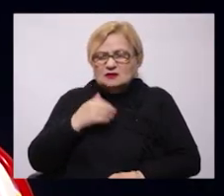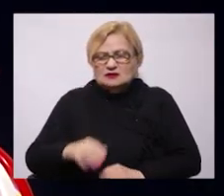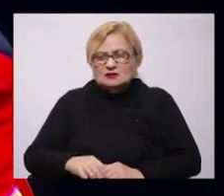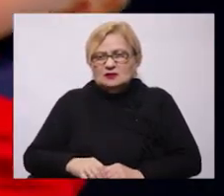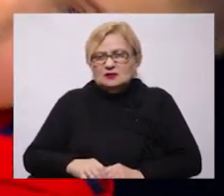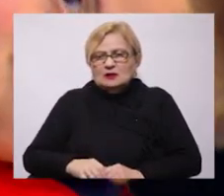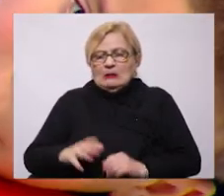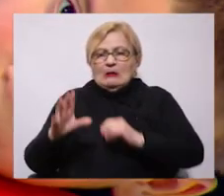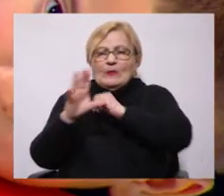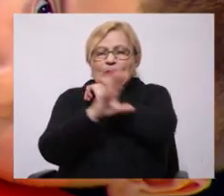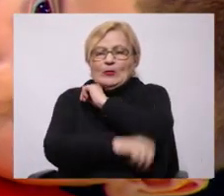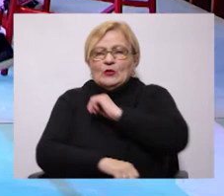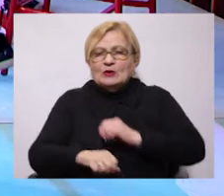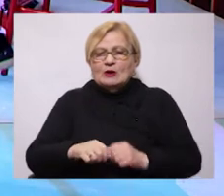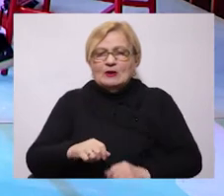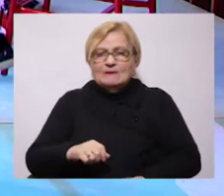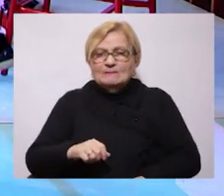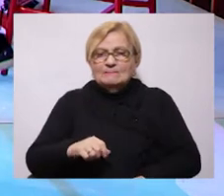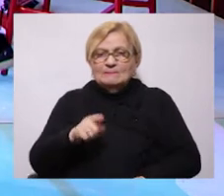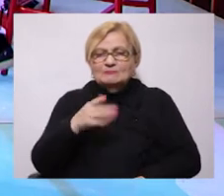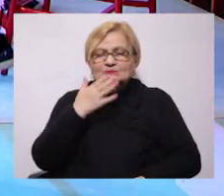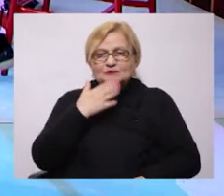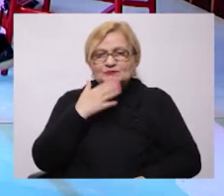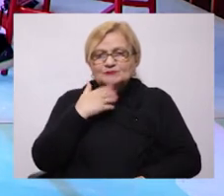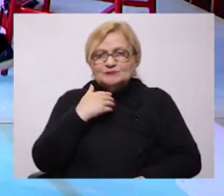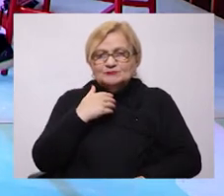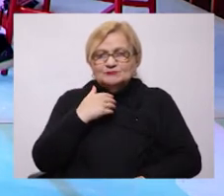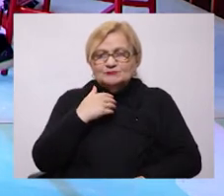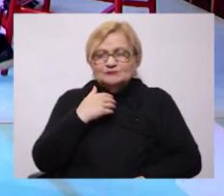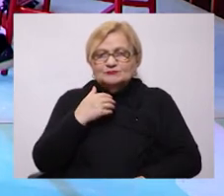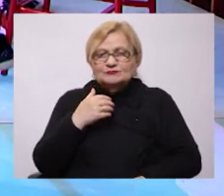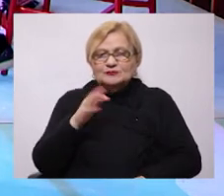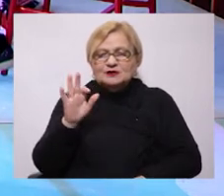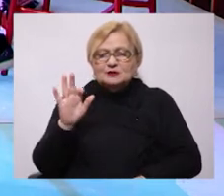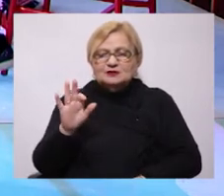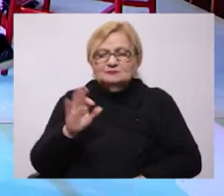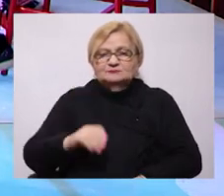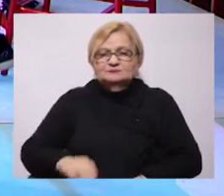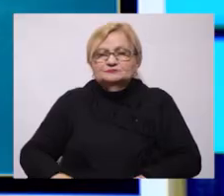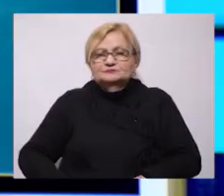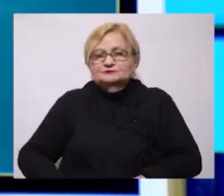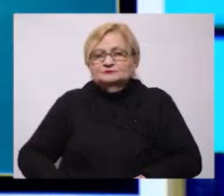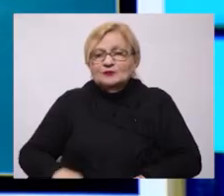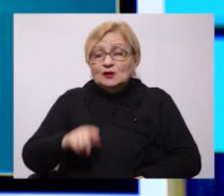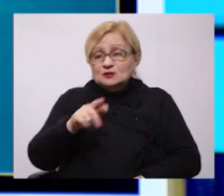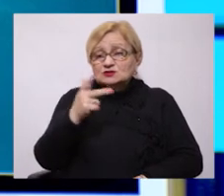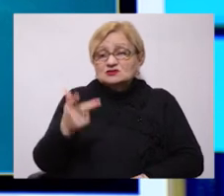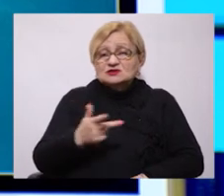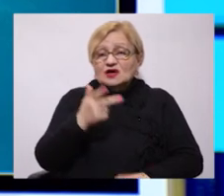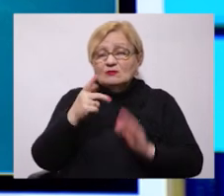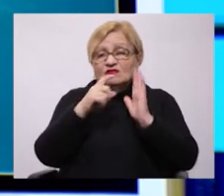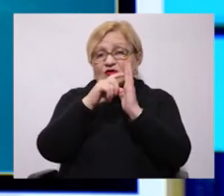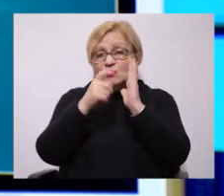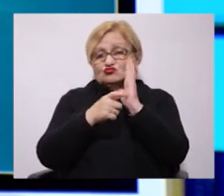და ბოლო თქვენთვის რა თქმა უნდა მარტივი ეს არის ქ. ისიც ამივე უჯრაში